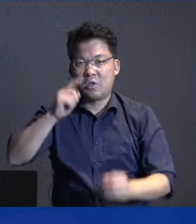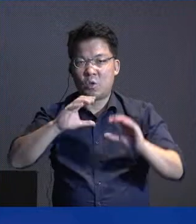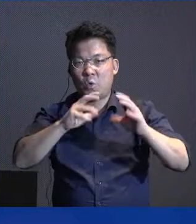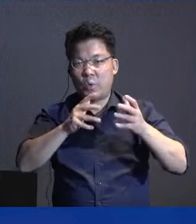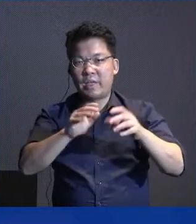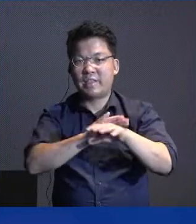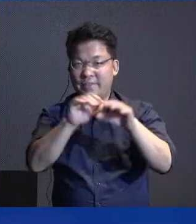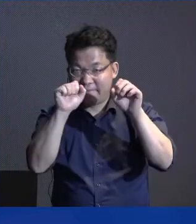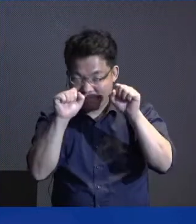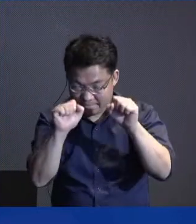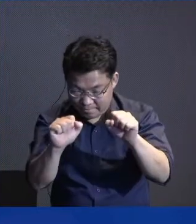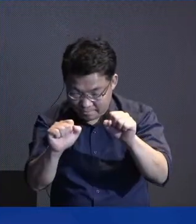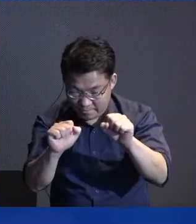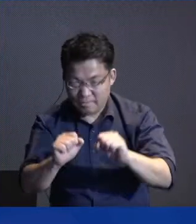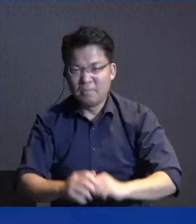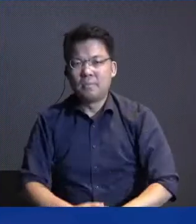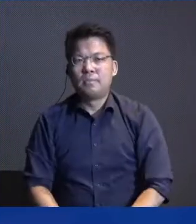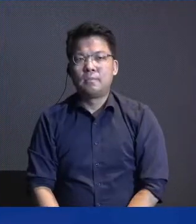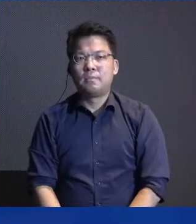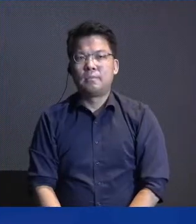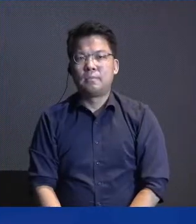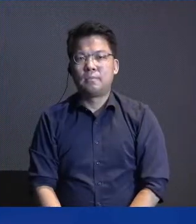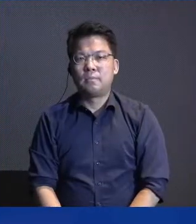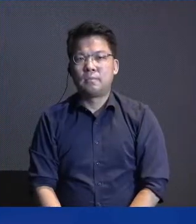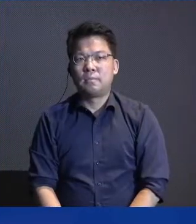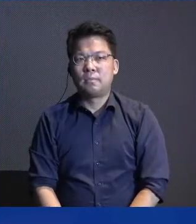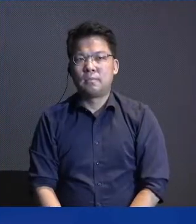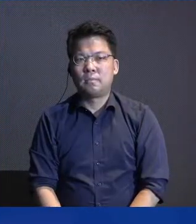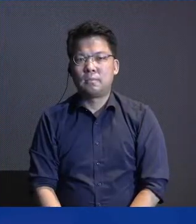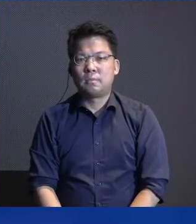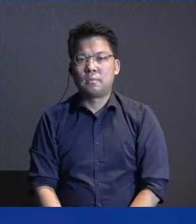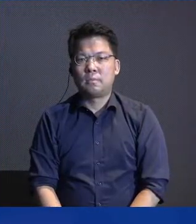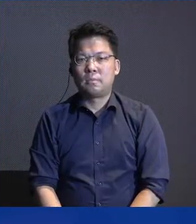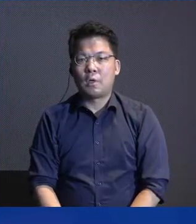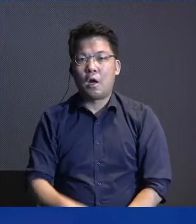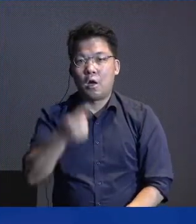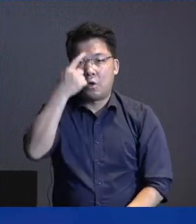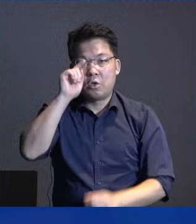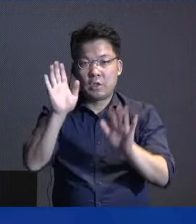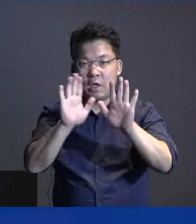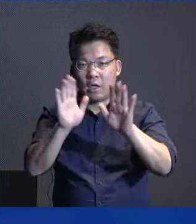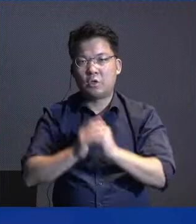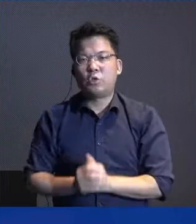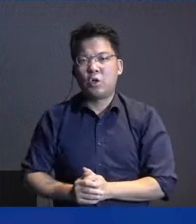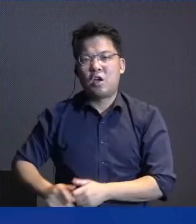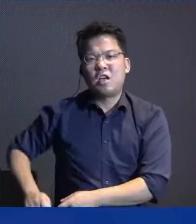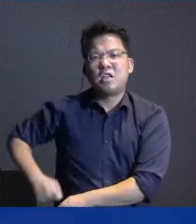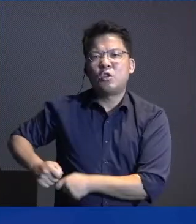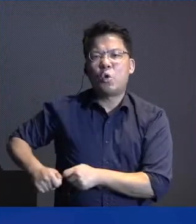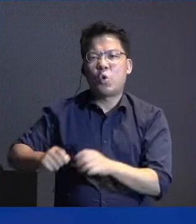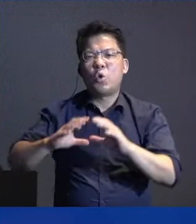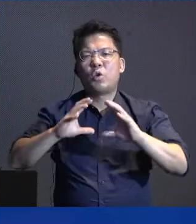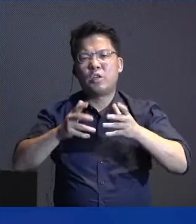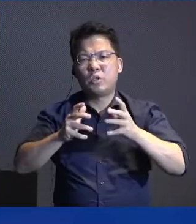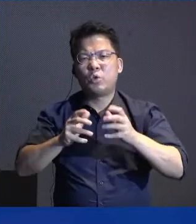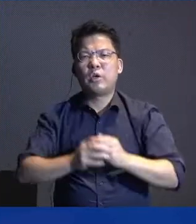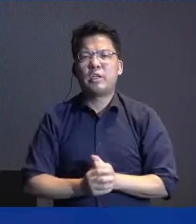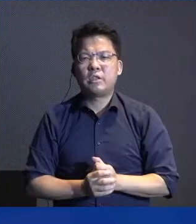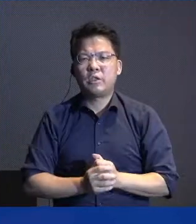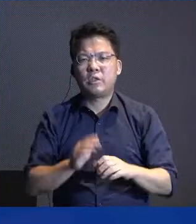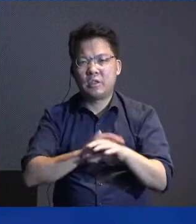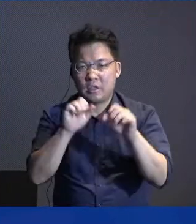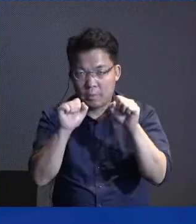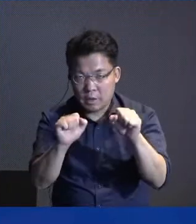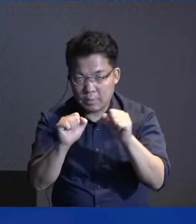드립니다. a pleasure, to be amidst a discussion on human rights and mental health of older persons.